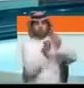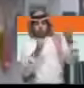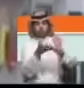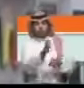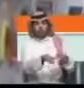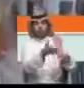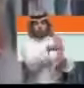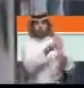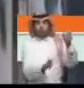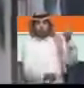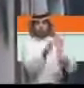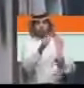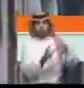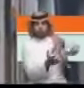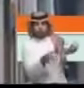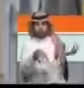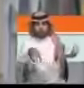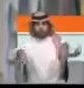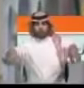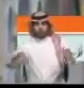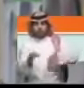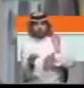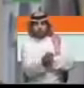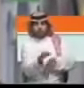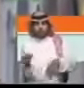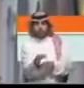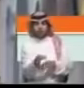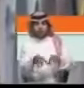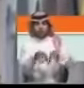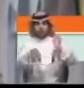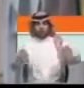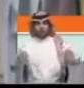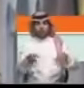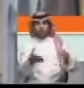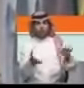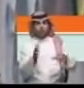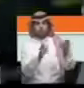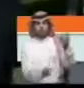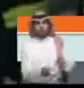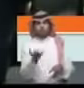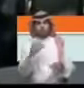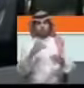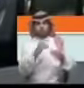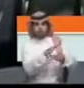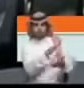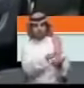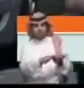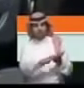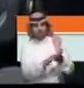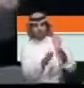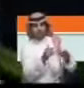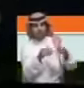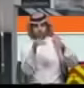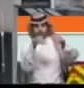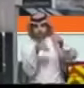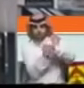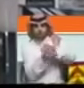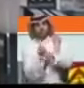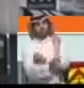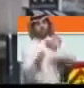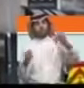وقد هز الانفجار مباني تقع على بعد مئات الأمتار، كما فجر الطابق السفلي للمحل